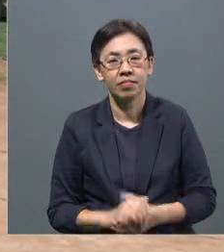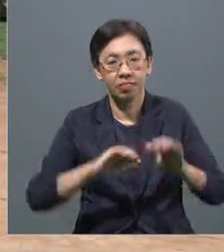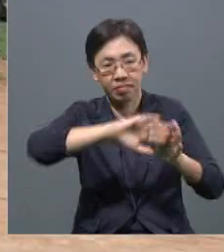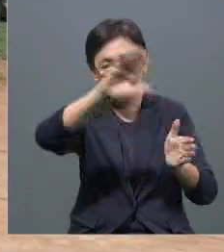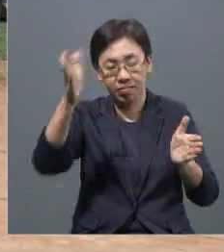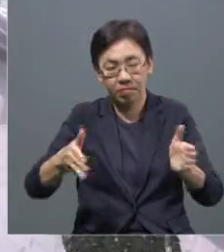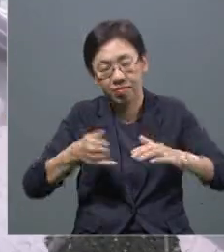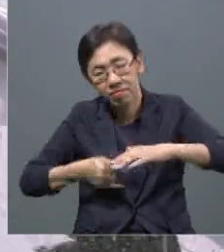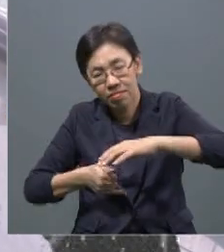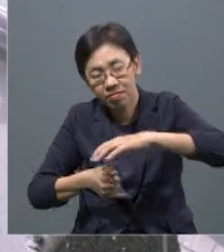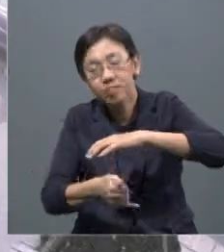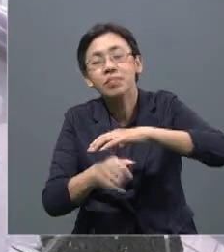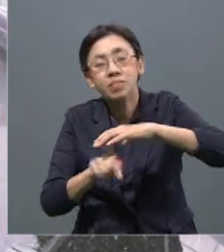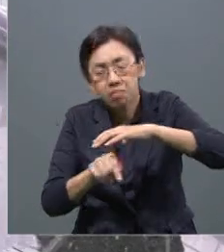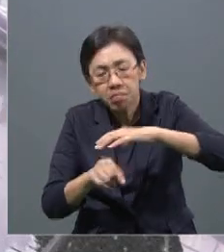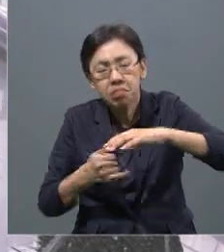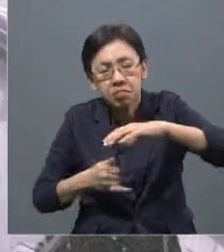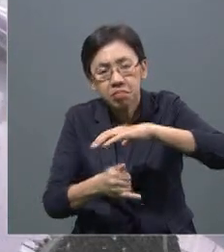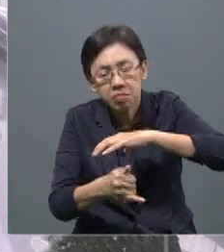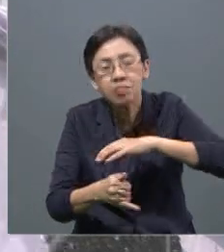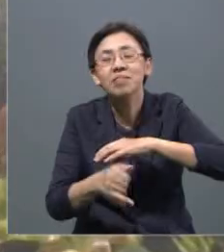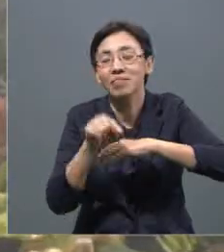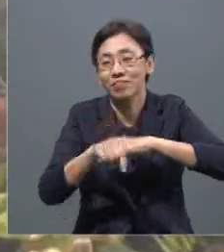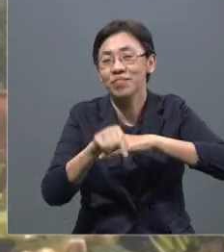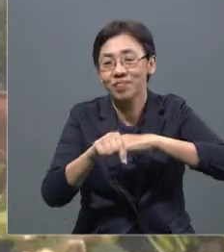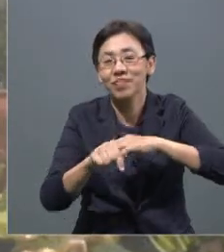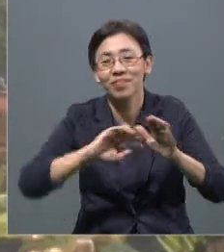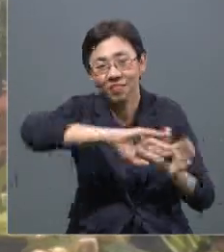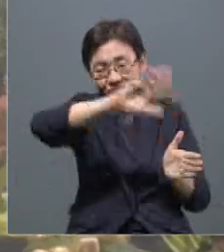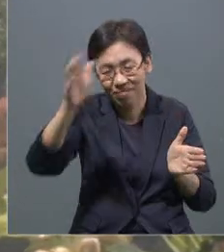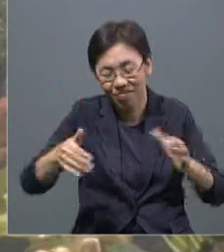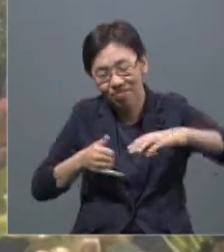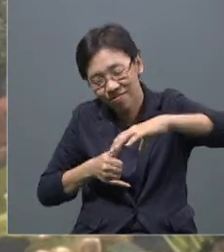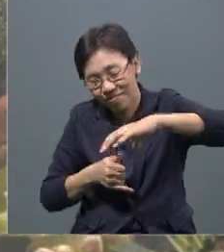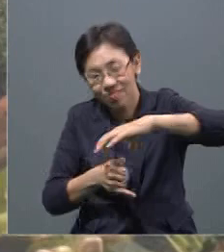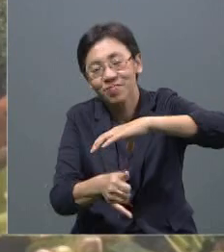งค์มนทาราศรัทธาสายมูที่บริเวณงานที่เปิดให้ทุกวันอีกด้วยครับ